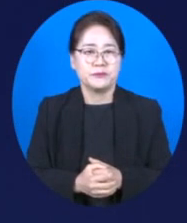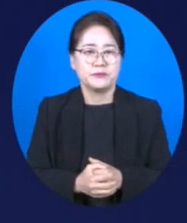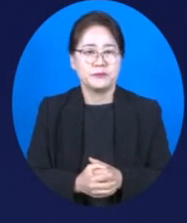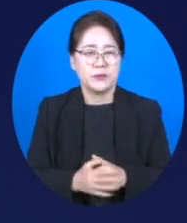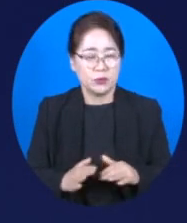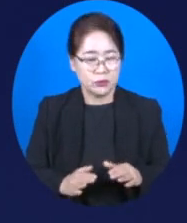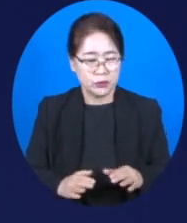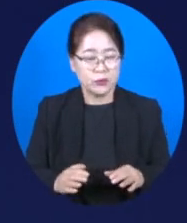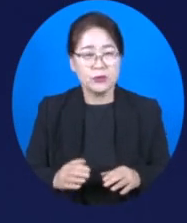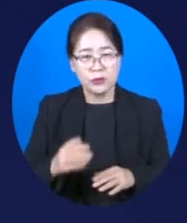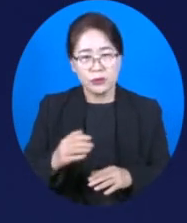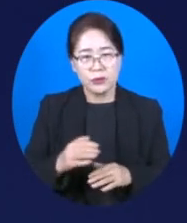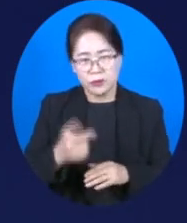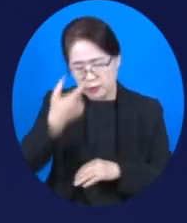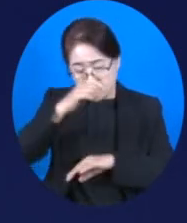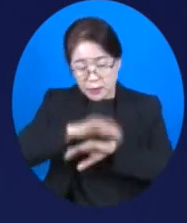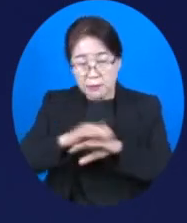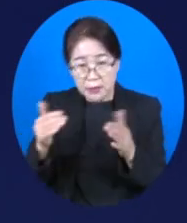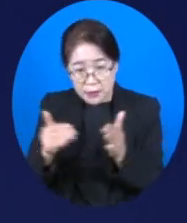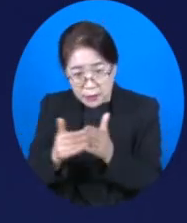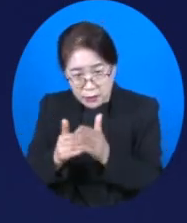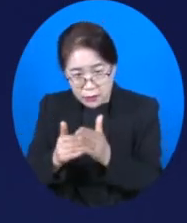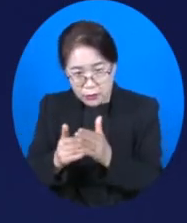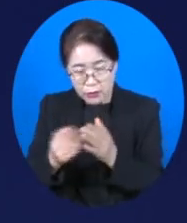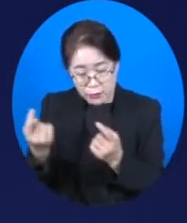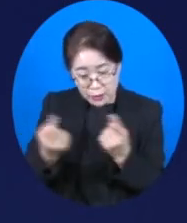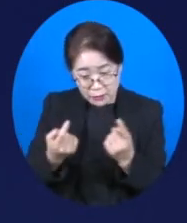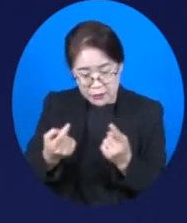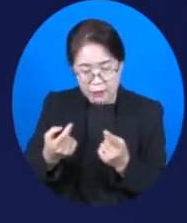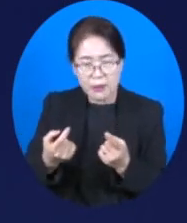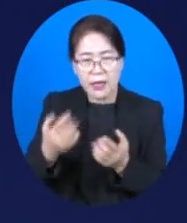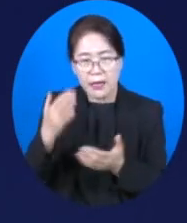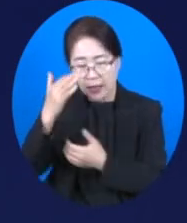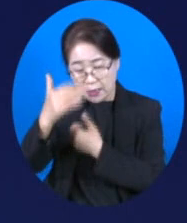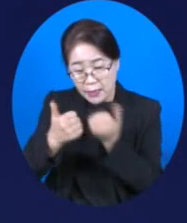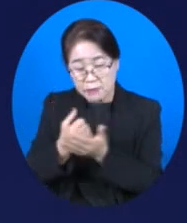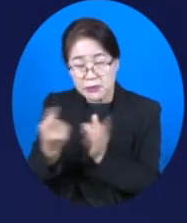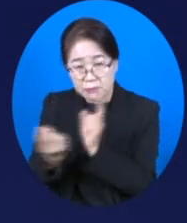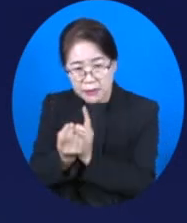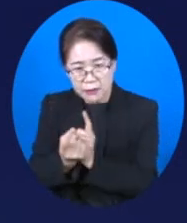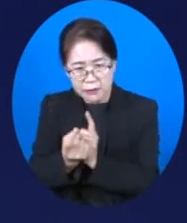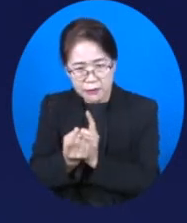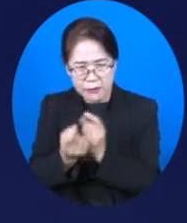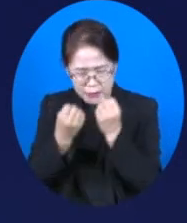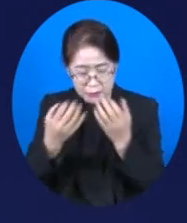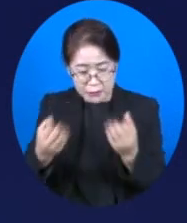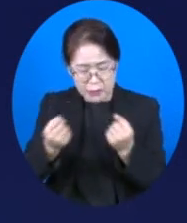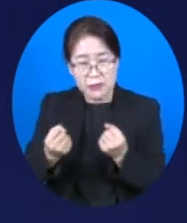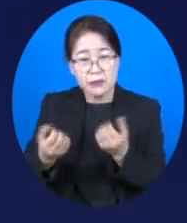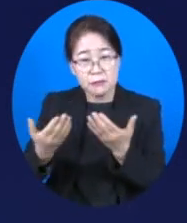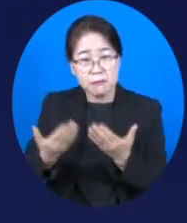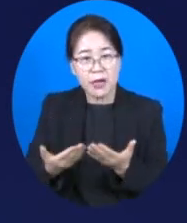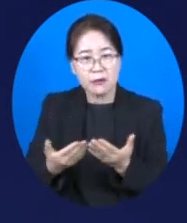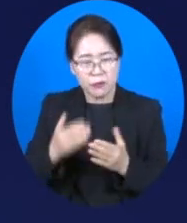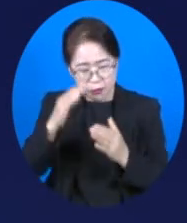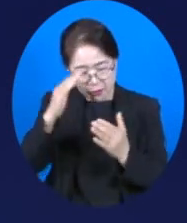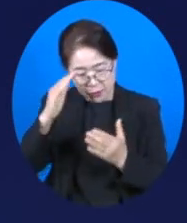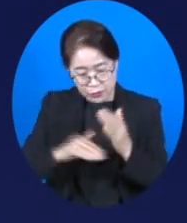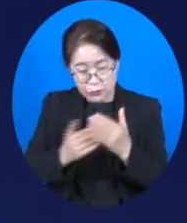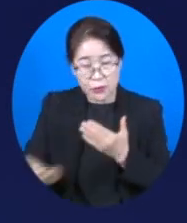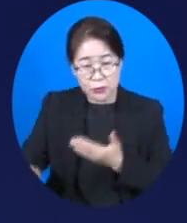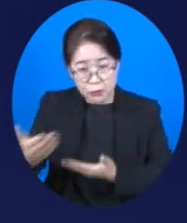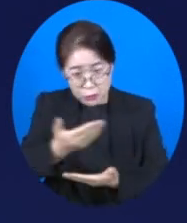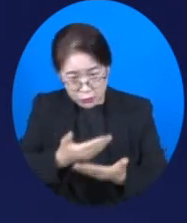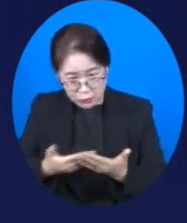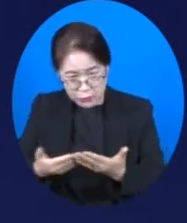오늘 교회에 나와서 하나님을 예배함으로 하나님을 만나고 또 새로운 힘을 공급받고 성도의 교제를 통해서